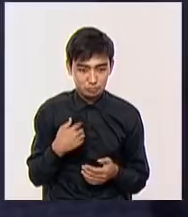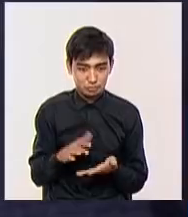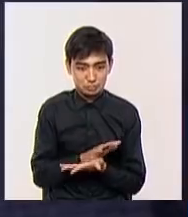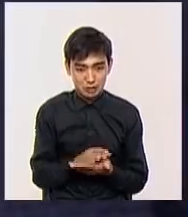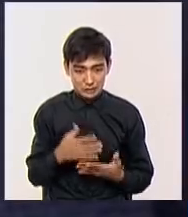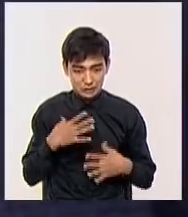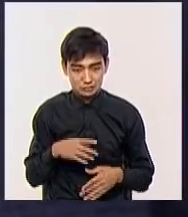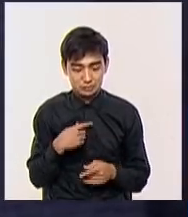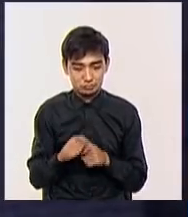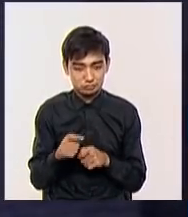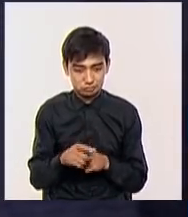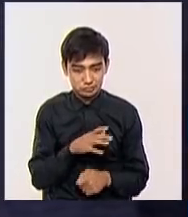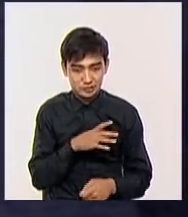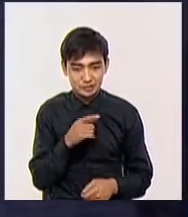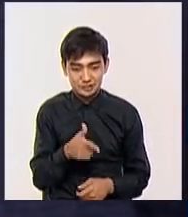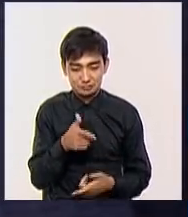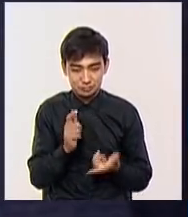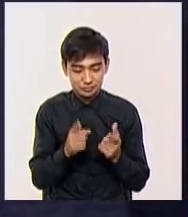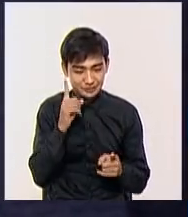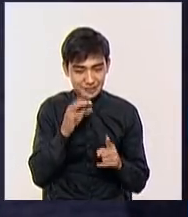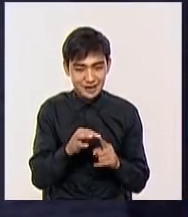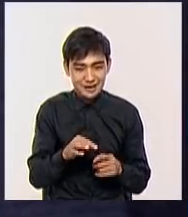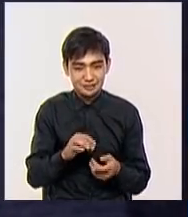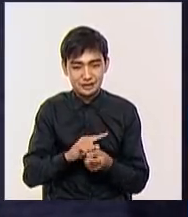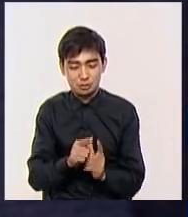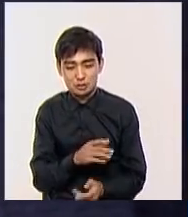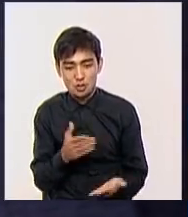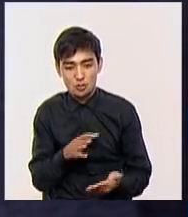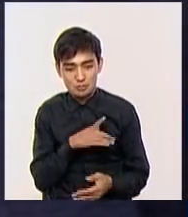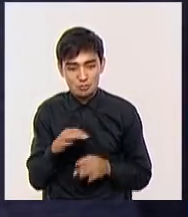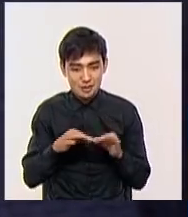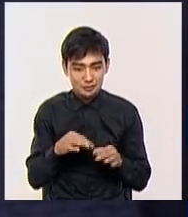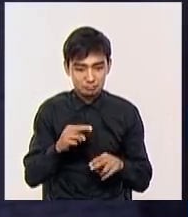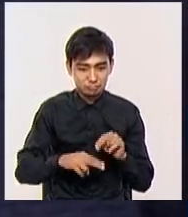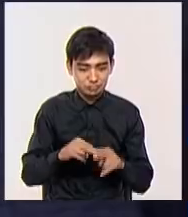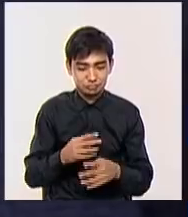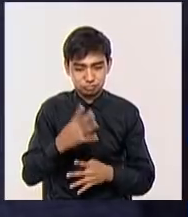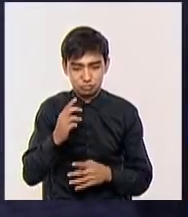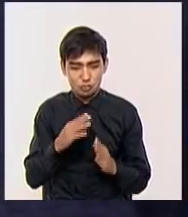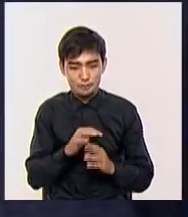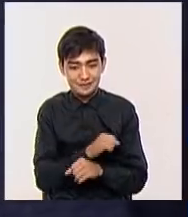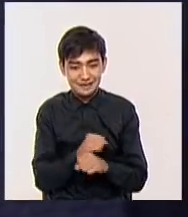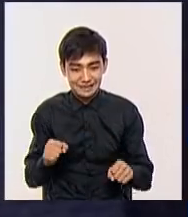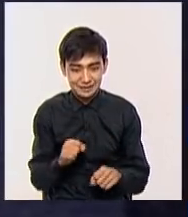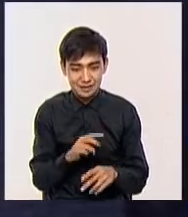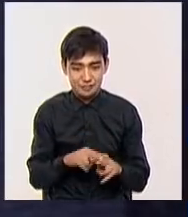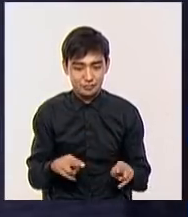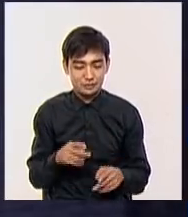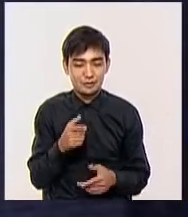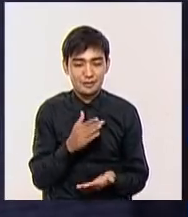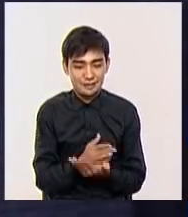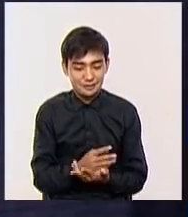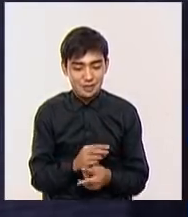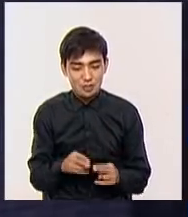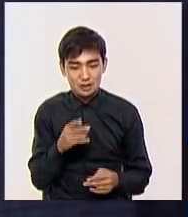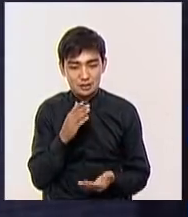бесплатно. В действительности, как она сказала, здесь целевое назначение участка и план детальной планировки, он не подразумевает строительство многоэтажного дома. Такое есть. Поэтому